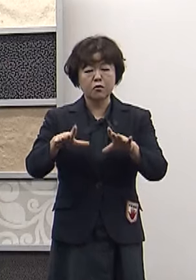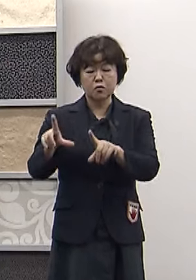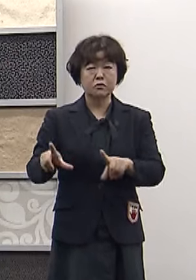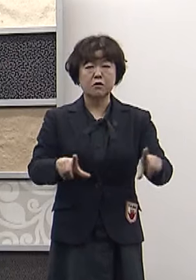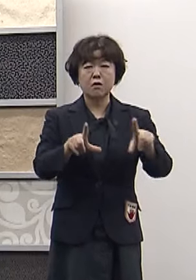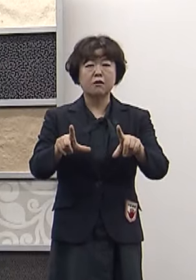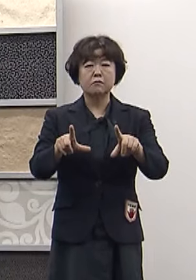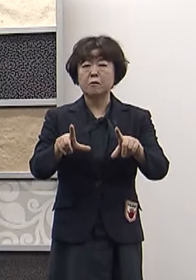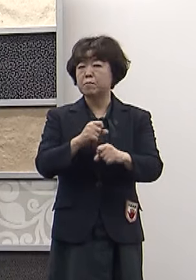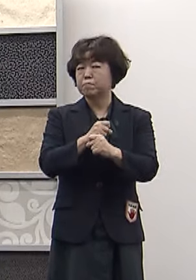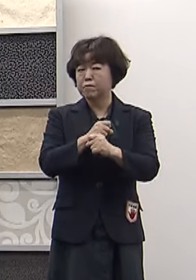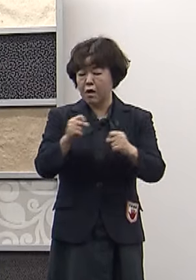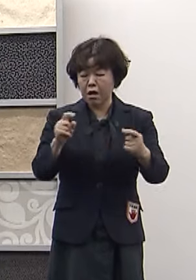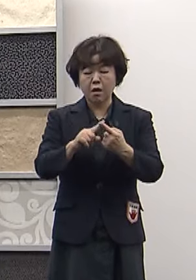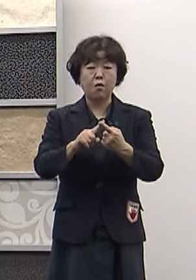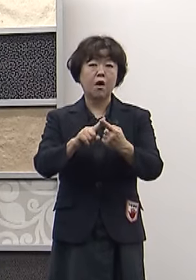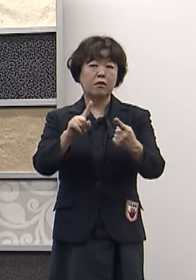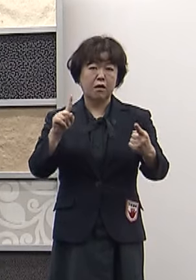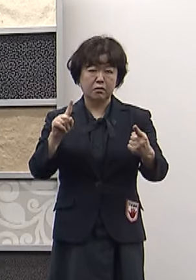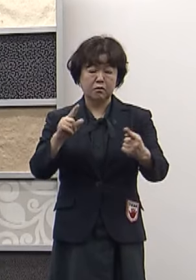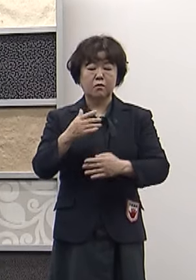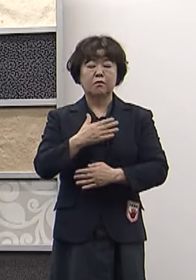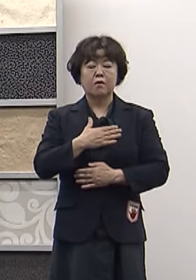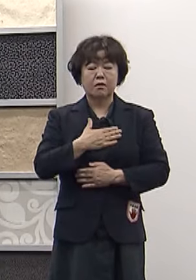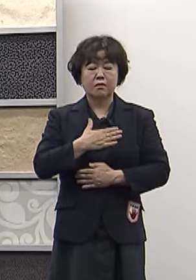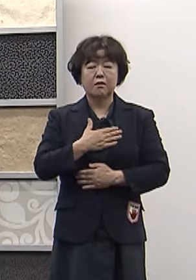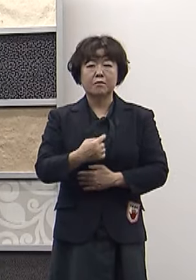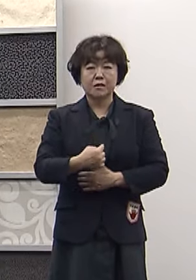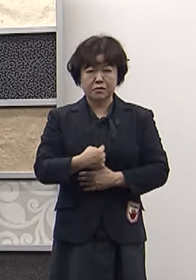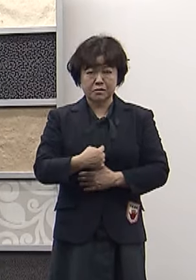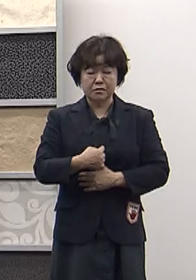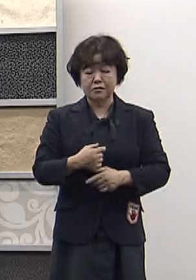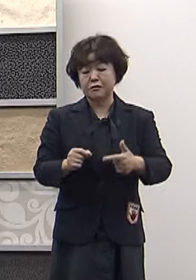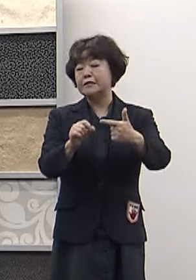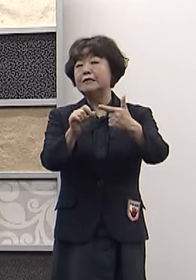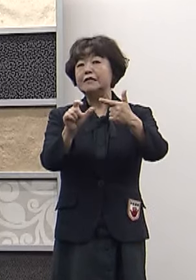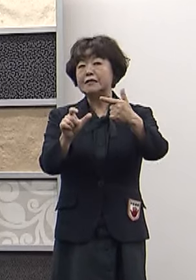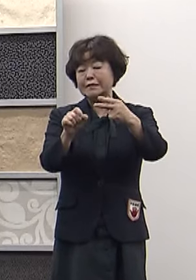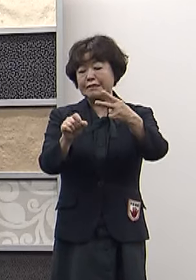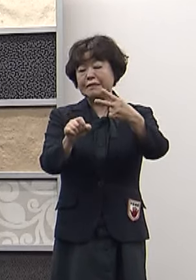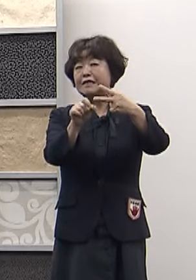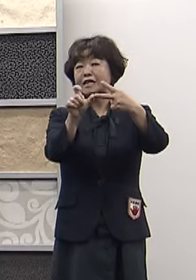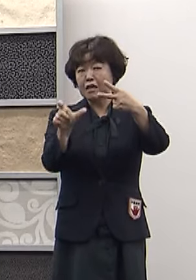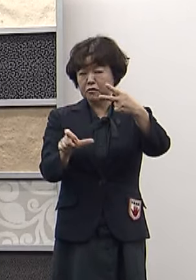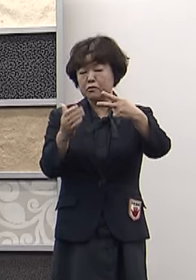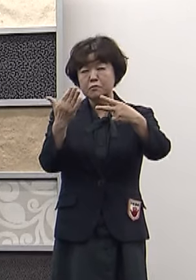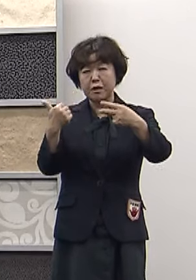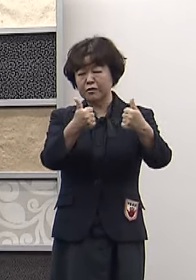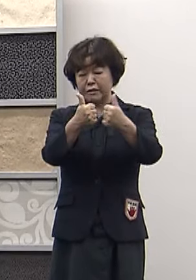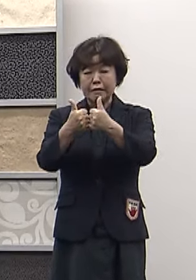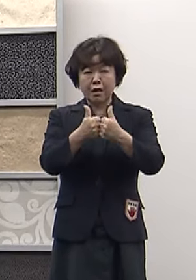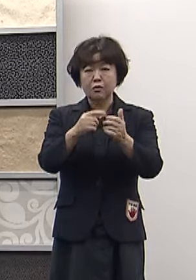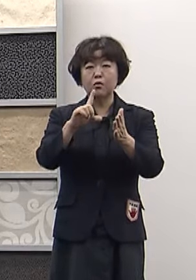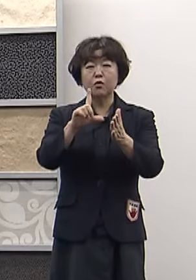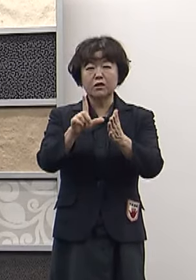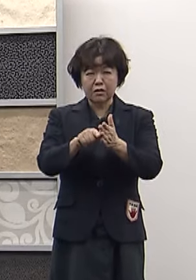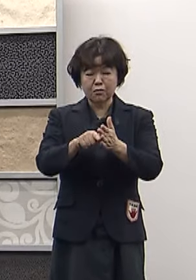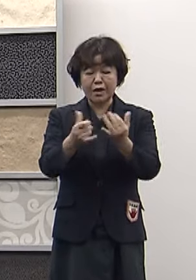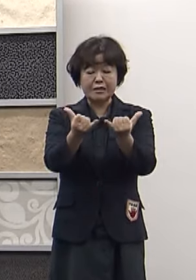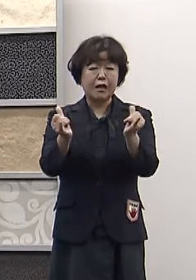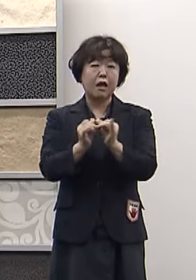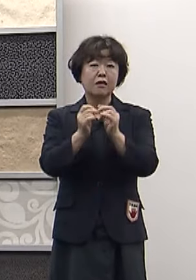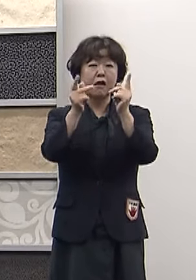えきれなくなってきた来ていると認識をしております。2月議会におきまして、本県は、あらゆる社会課題の兆